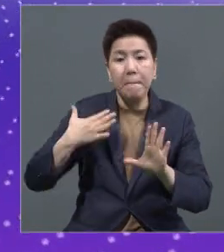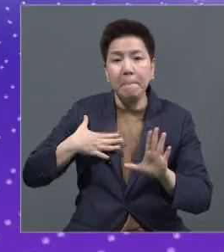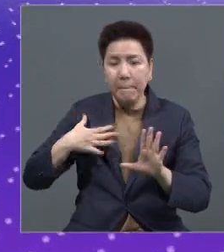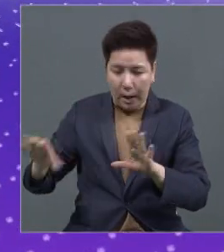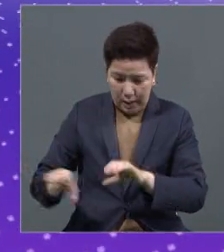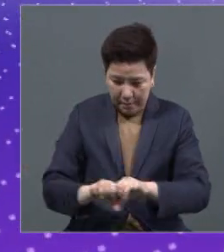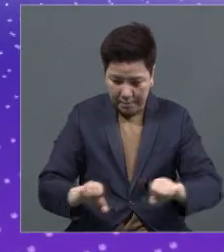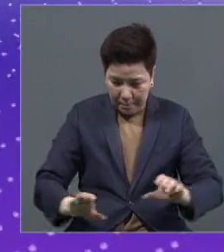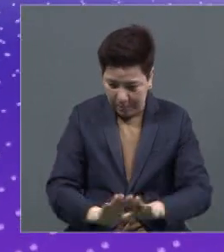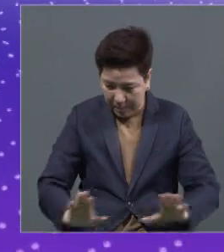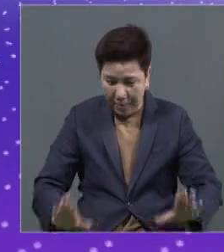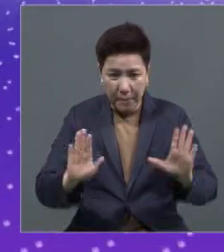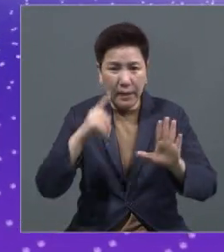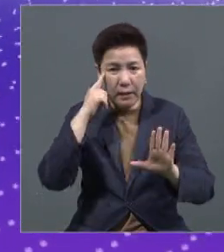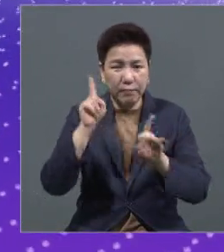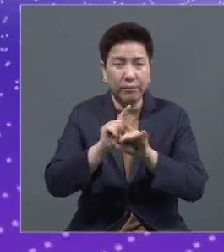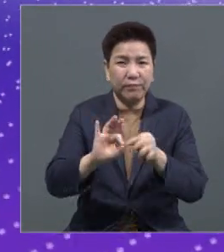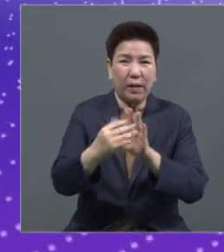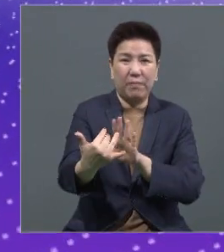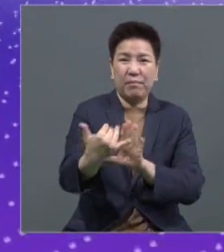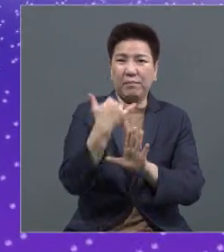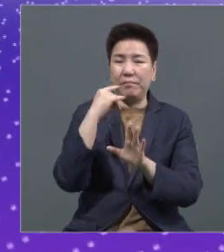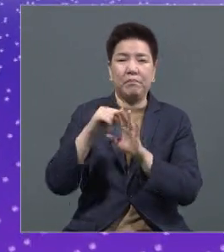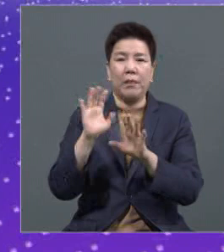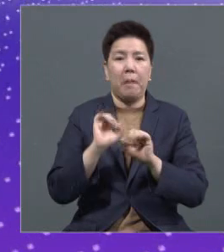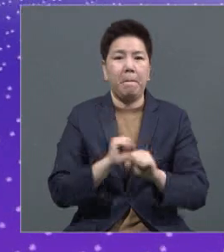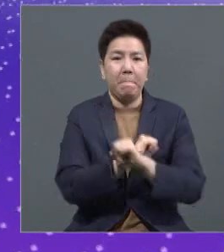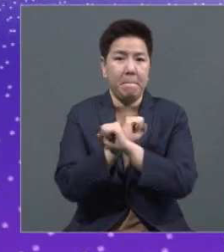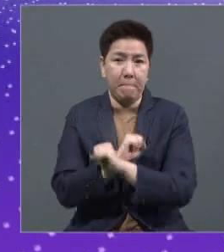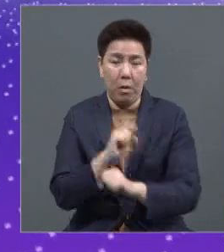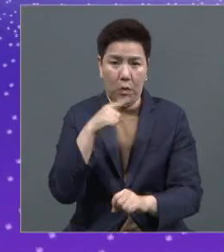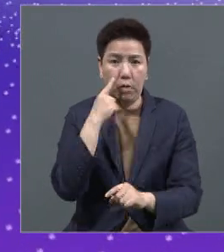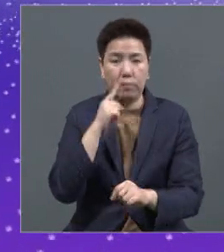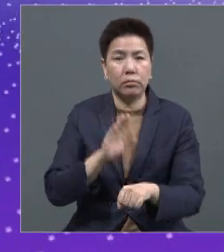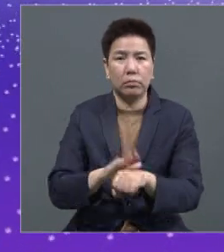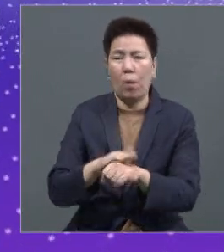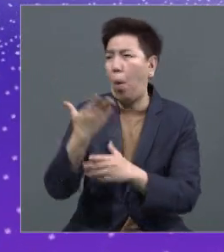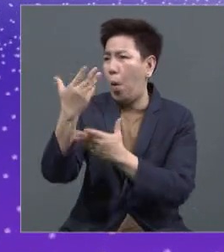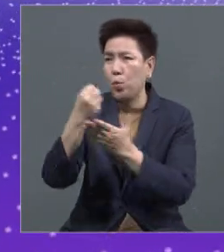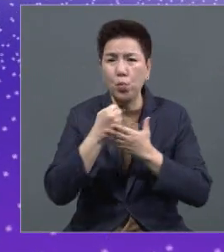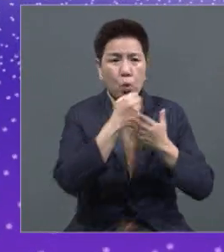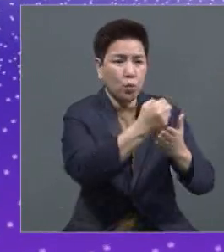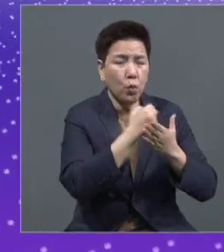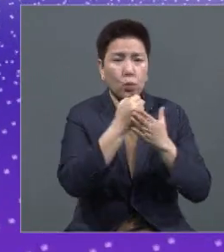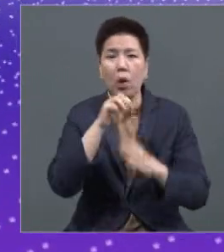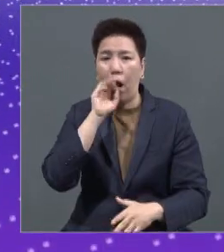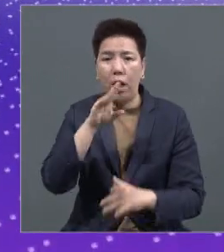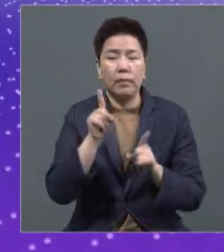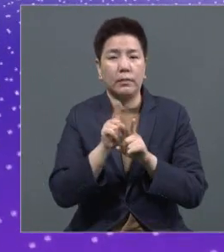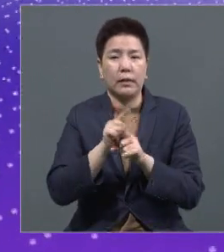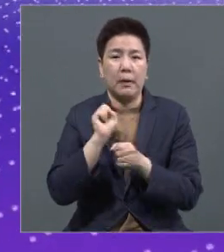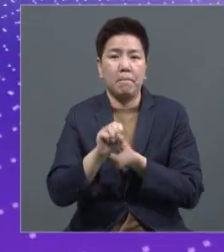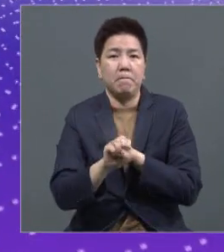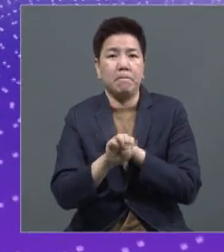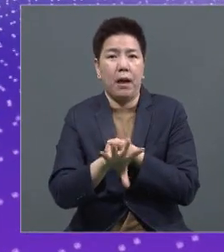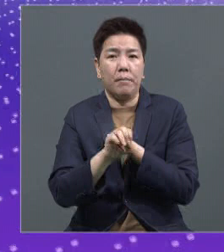อุดตรงประตูซะเพื่อไม่ให้มันมีควันเข้ามานะครับและส่งสัญญาณขอความช่วยเหลือออกไปข้างนอกเช่นเปิดไฟฉาย